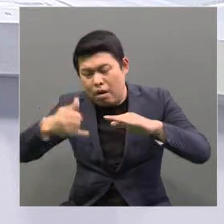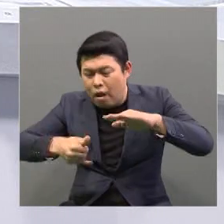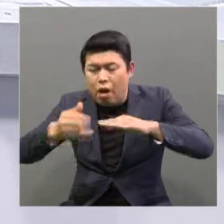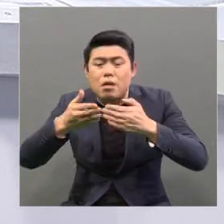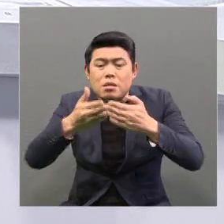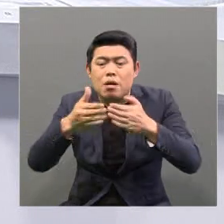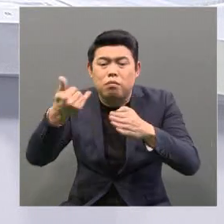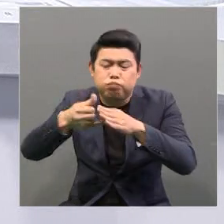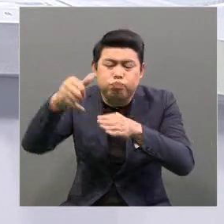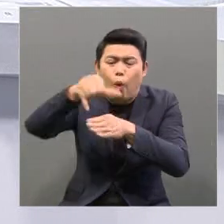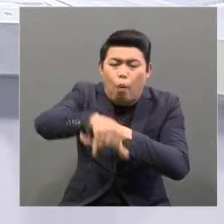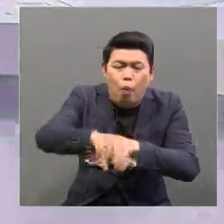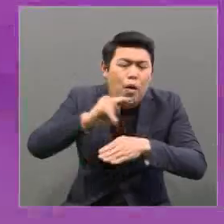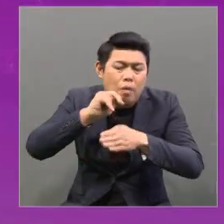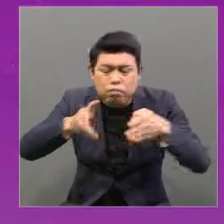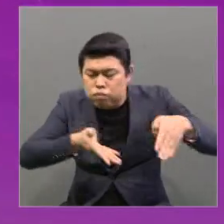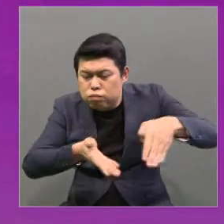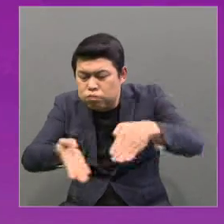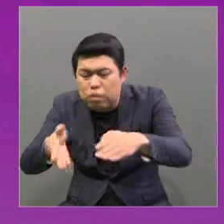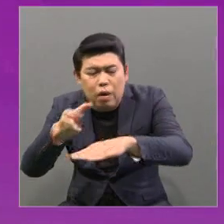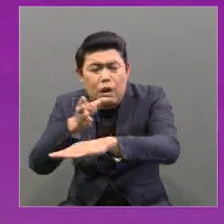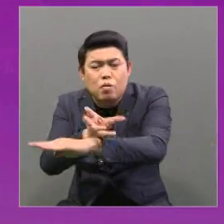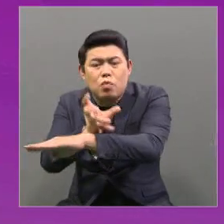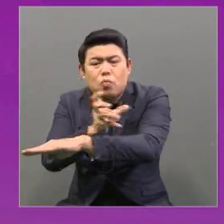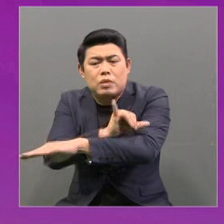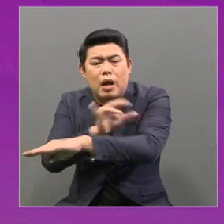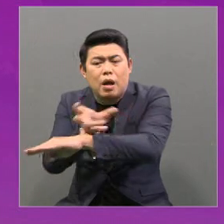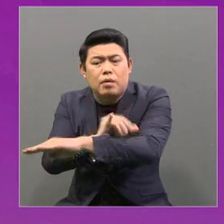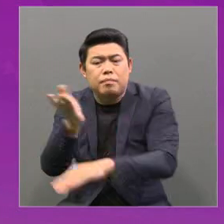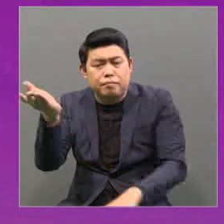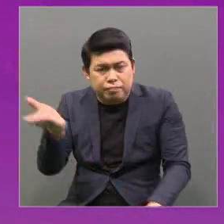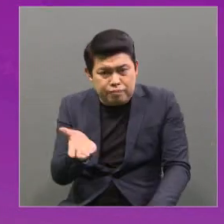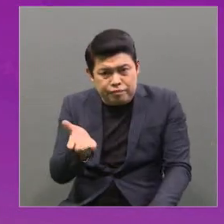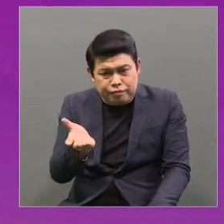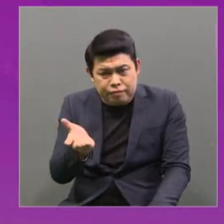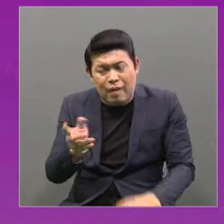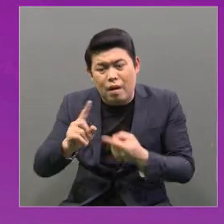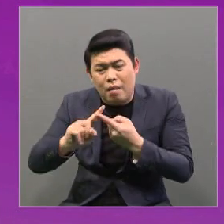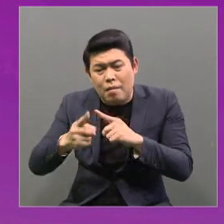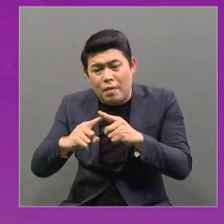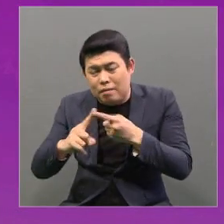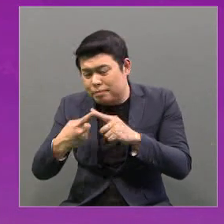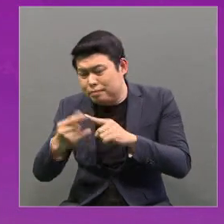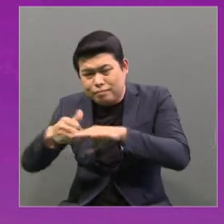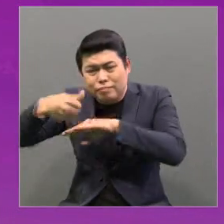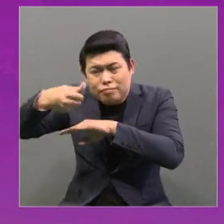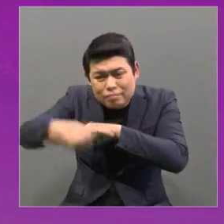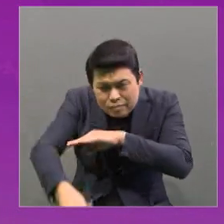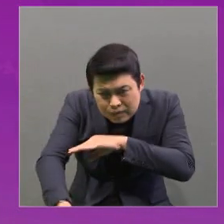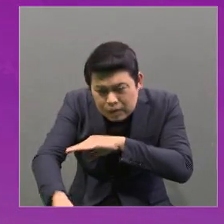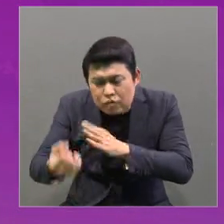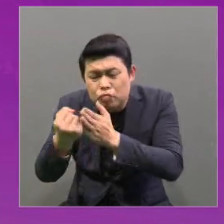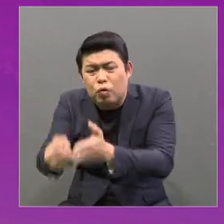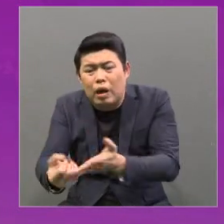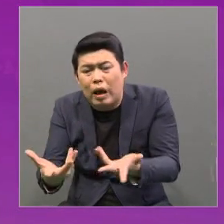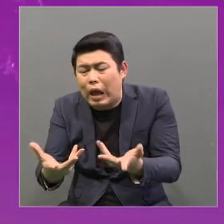นเรือข้ามฟากที่ท่าวัดขุนพรหมจังหวัดพระนครศรีอยุธยาปรากฏว่าเพื่อนรีบกระโดดลงไปช่วยแต่เพื่อนคนที่กระโดดล